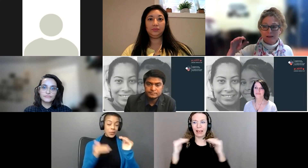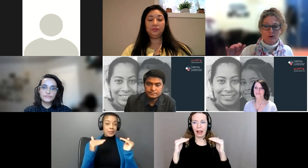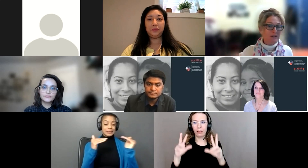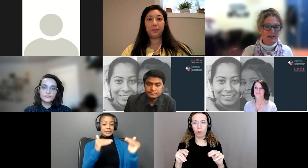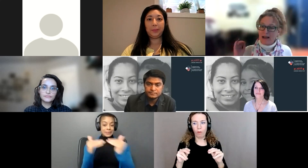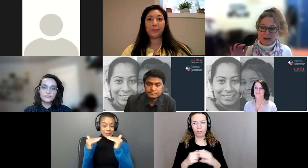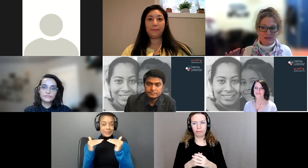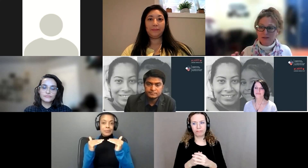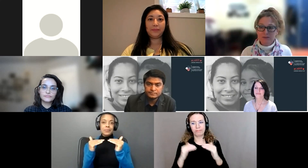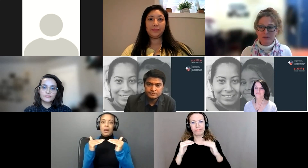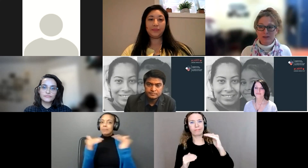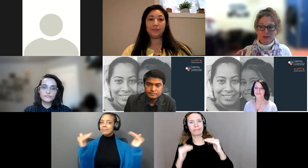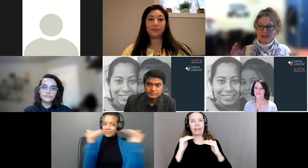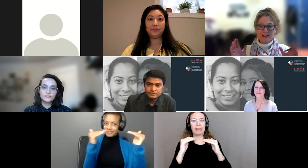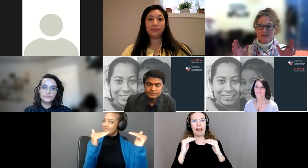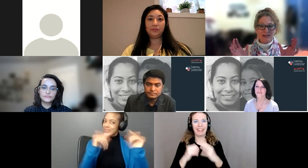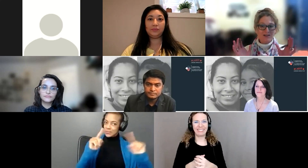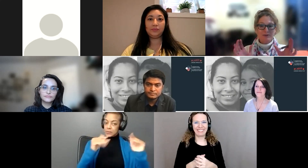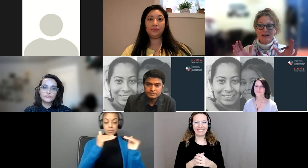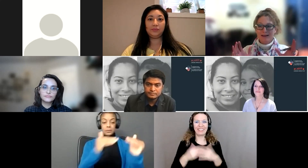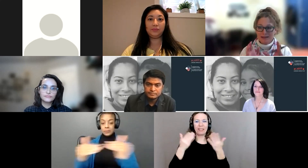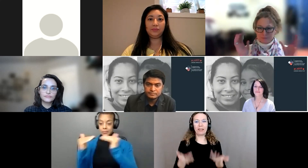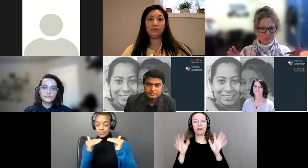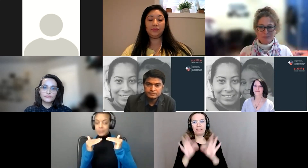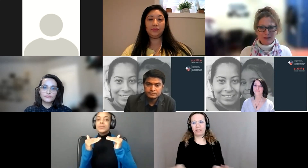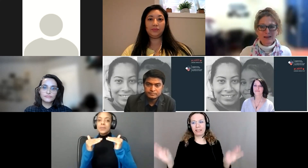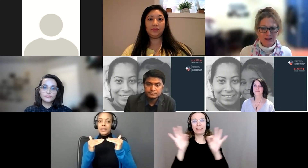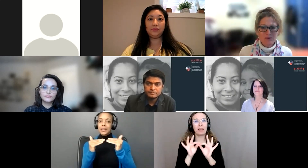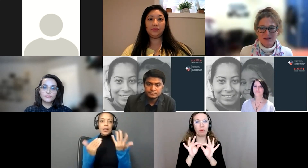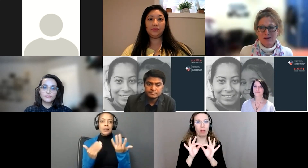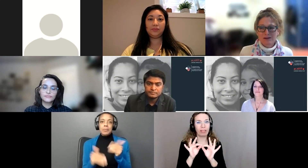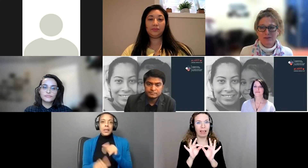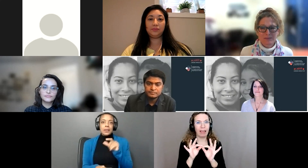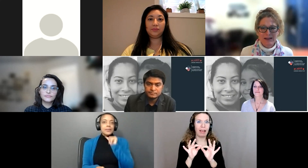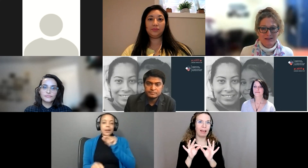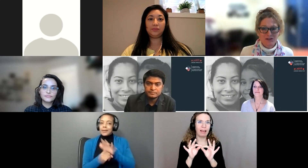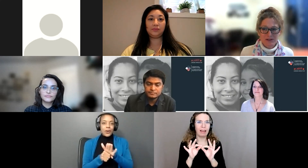mais c'est ça, c'est important. On peut...